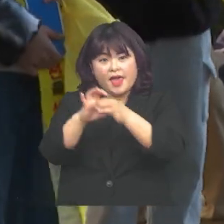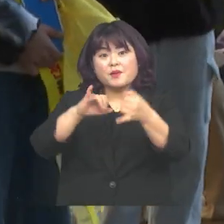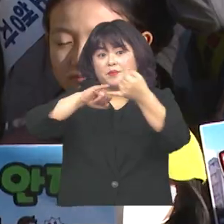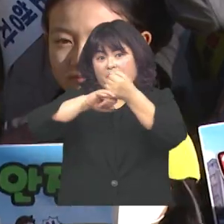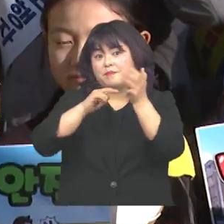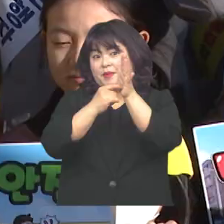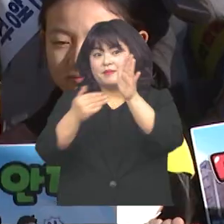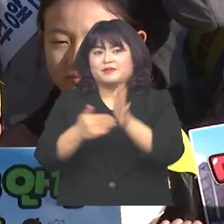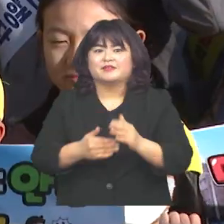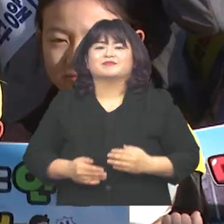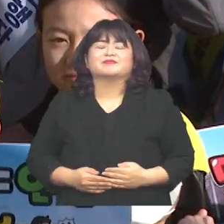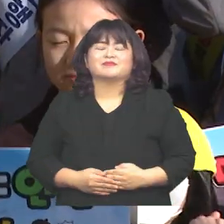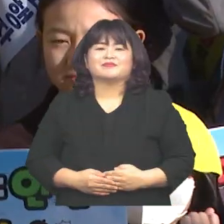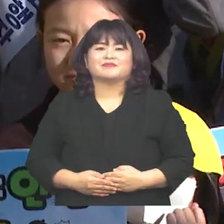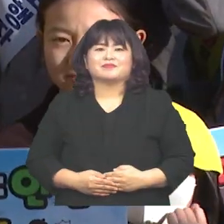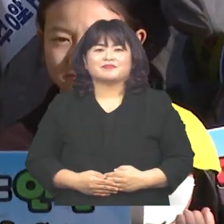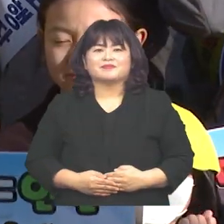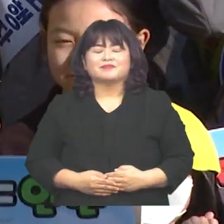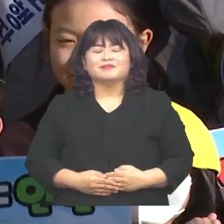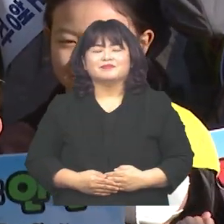지속적으로 하겠다고 말했습니다.